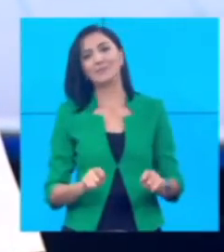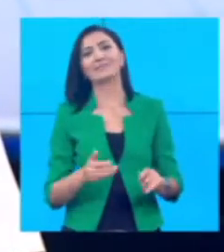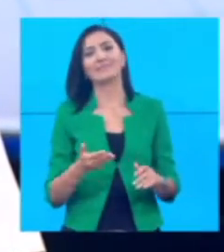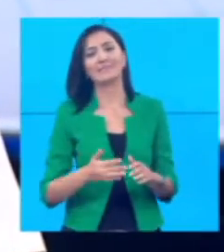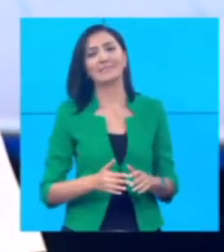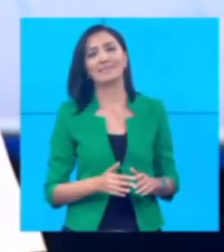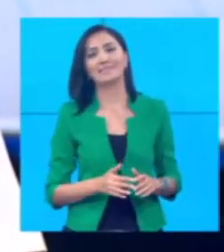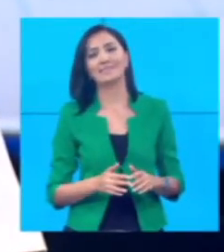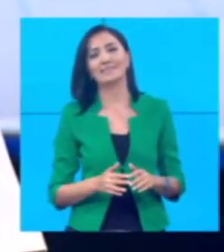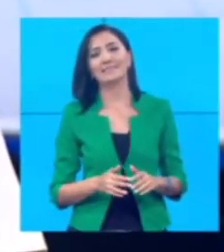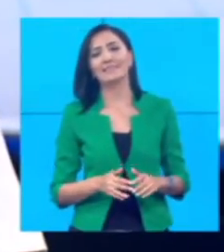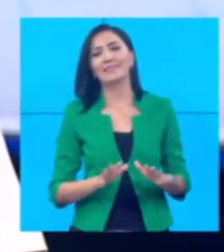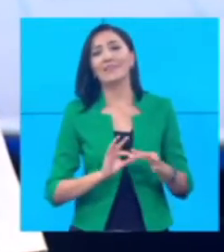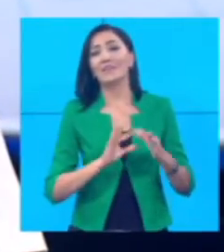yaptık.